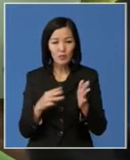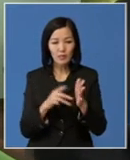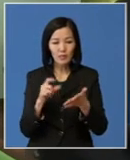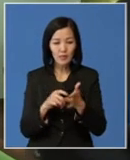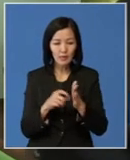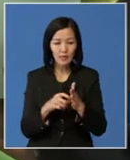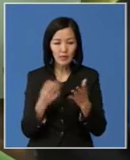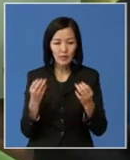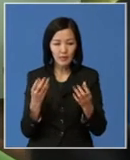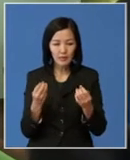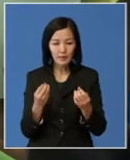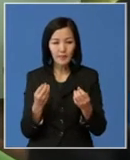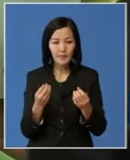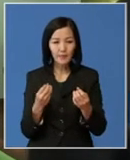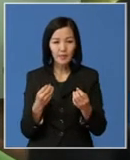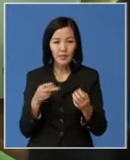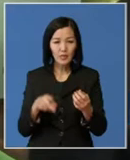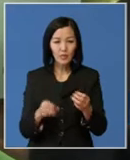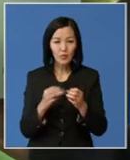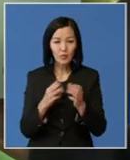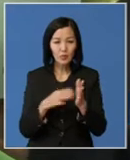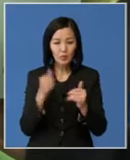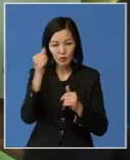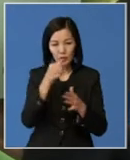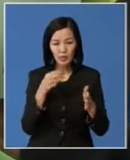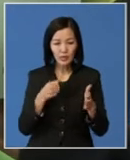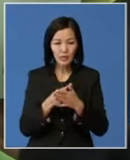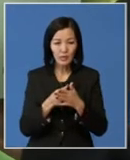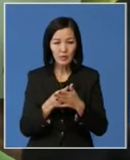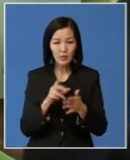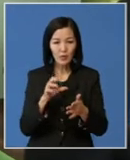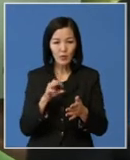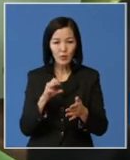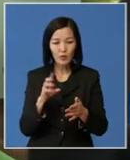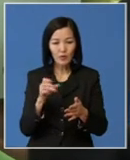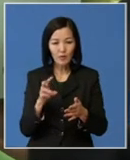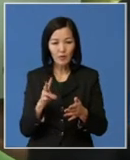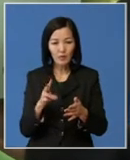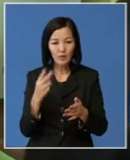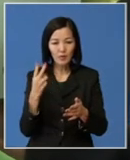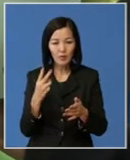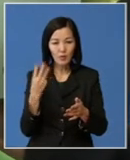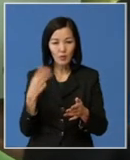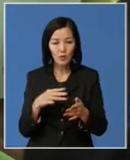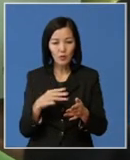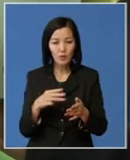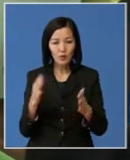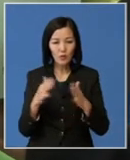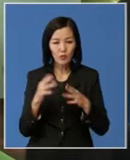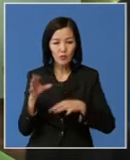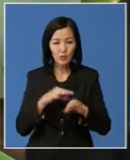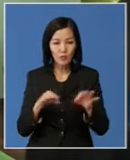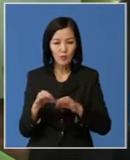бірге тағы да жаңағы 2019 жылға дейін өтеген батырда тағы да 2-30 пәтерлі екі үйдің жаңағы